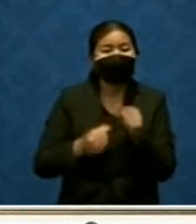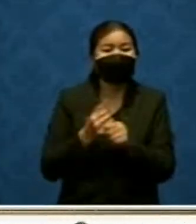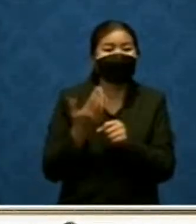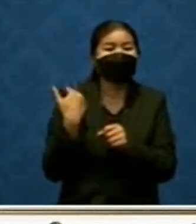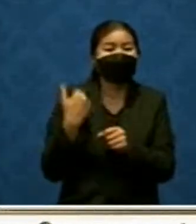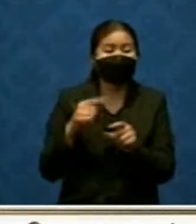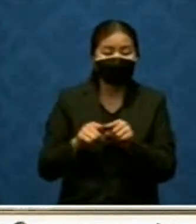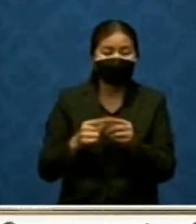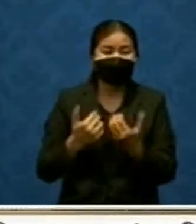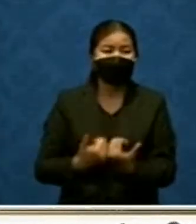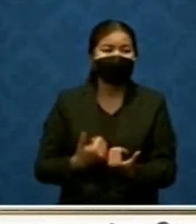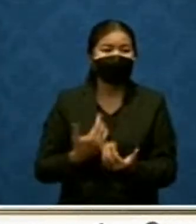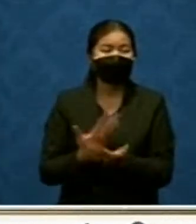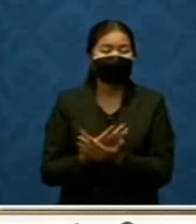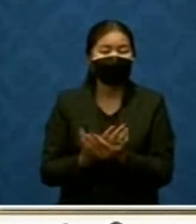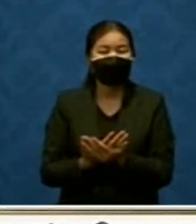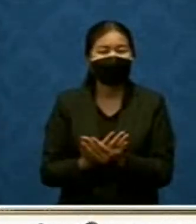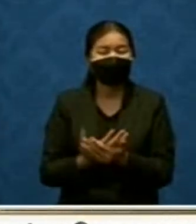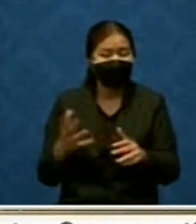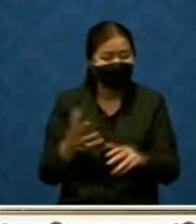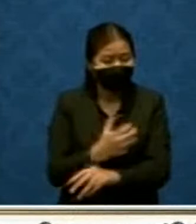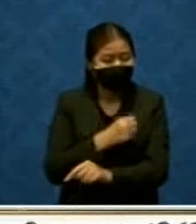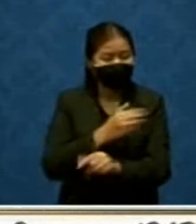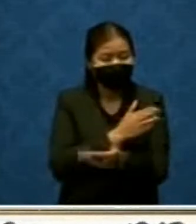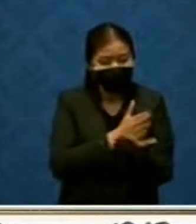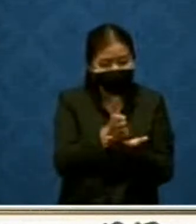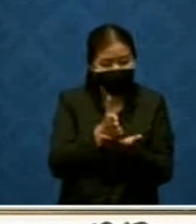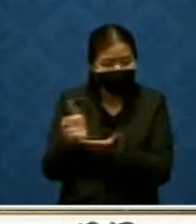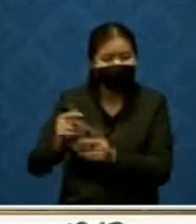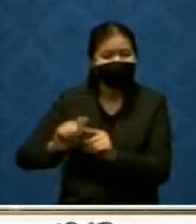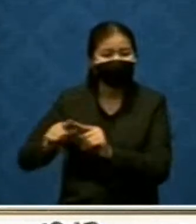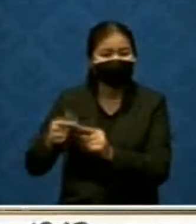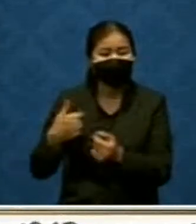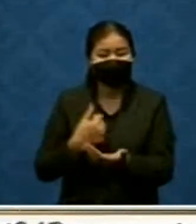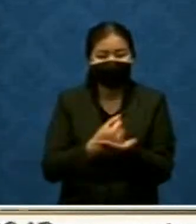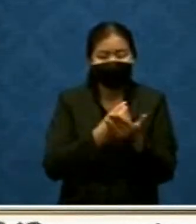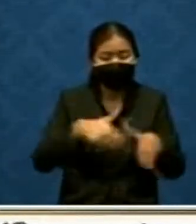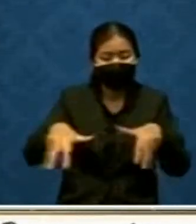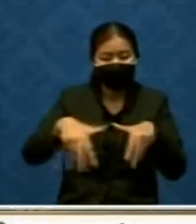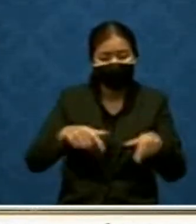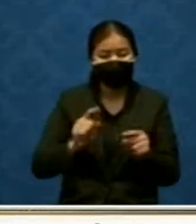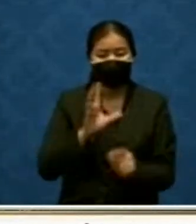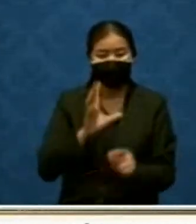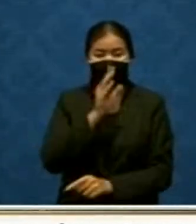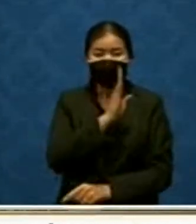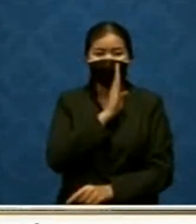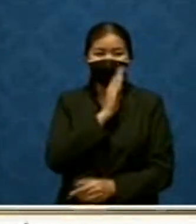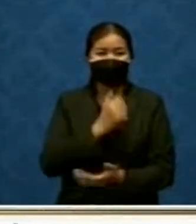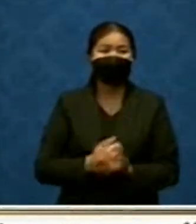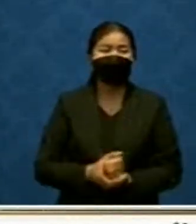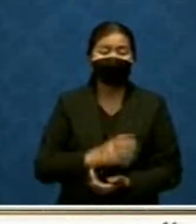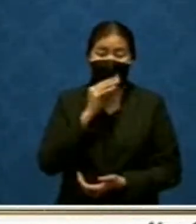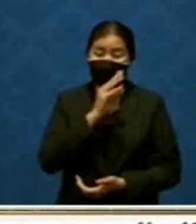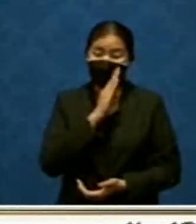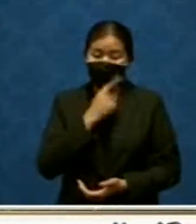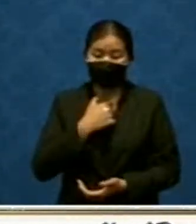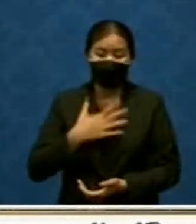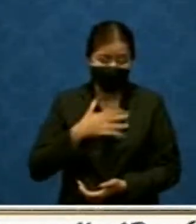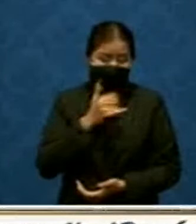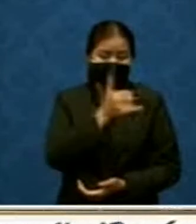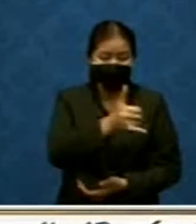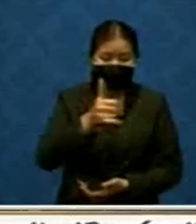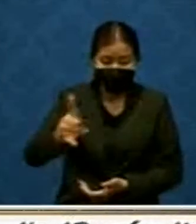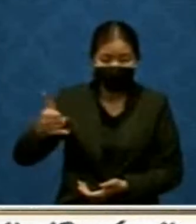อกเนตประชาวัฐ โอ้ย ช่วยเหปนปชาชนชใช้ขอบไมจริง!ร้อฮก!อันนี้กลาพูดอยนี้พออะไรครัผมลไปแเeron